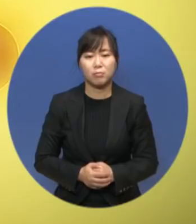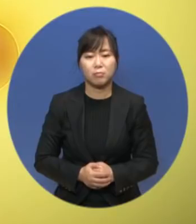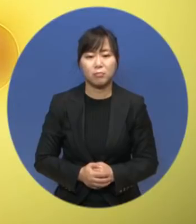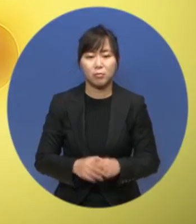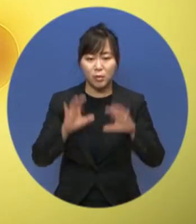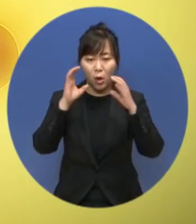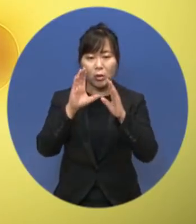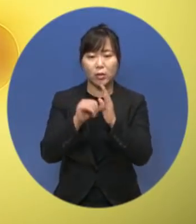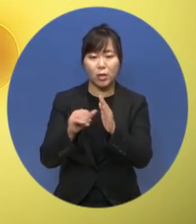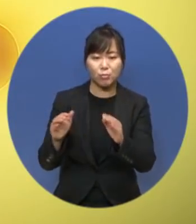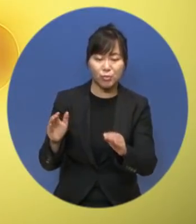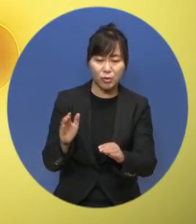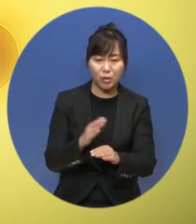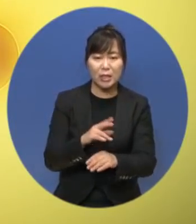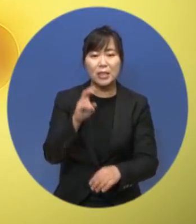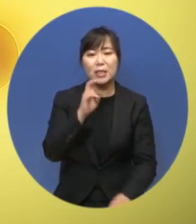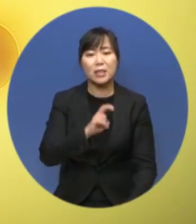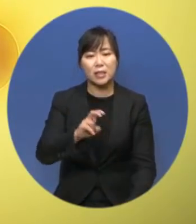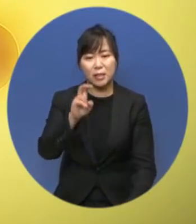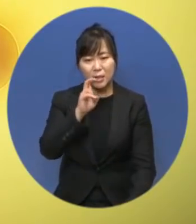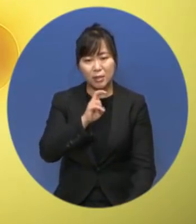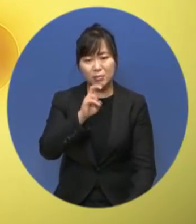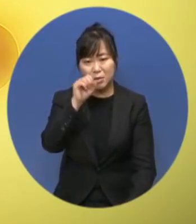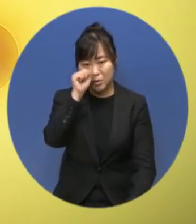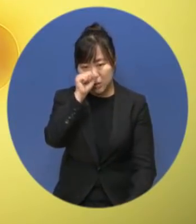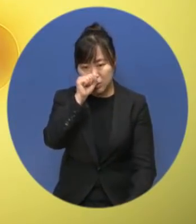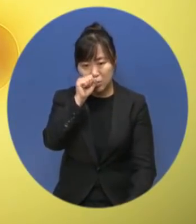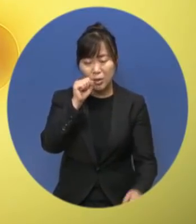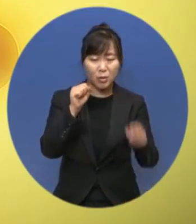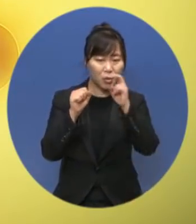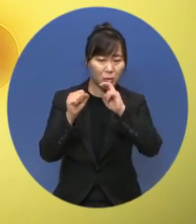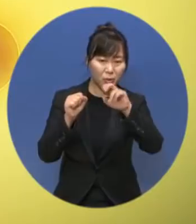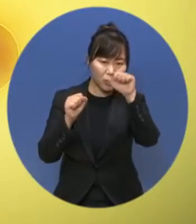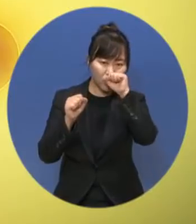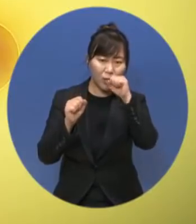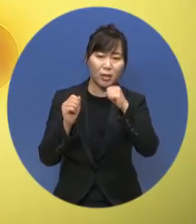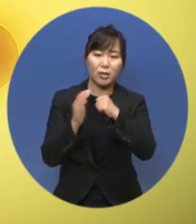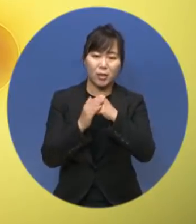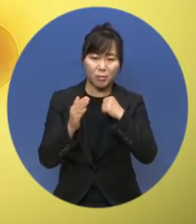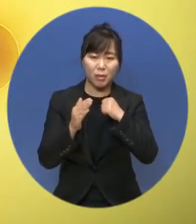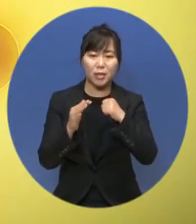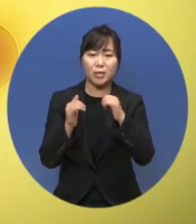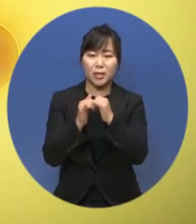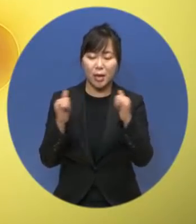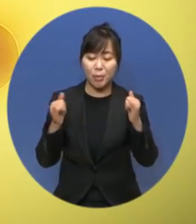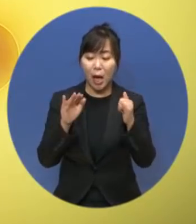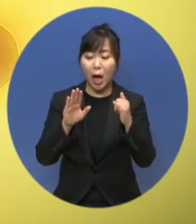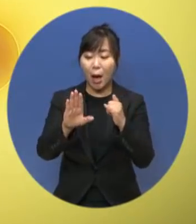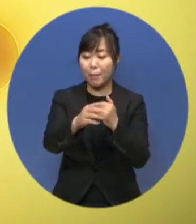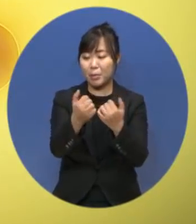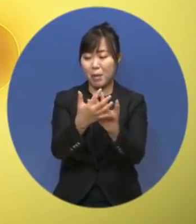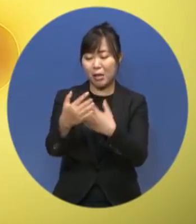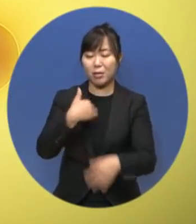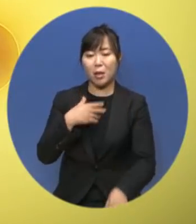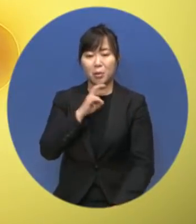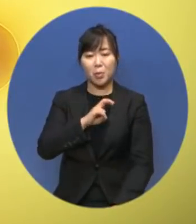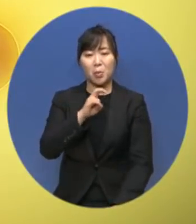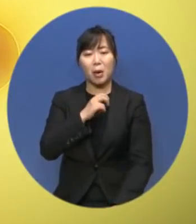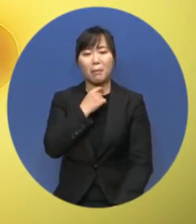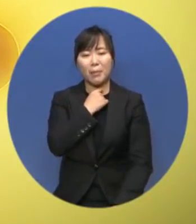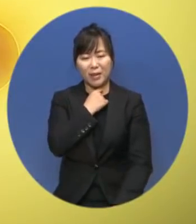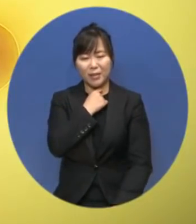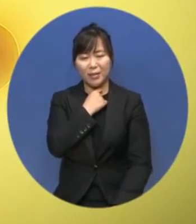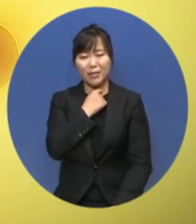어렸을 때부터 음악 좋아하고 노래 좋아하고 해서 사람들 앞에서 노래를 해보고 싶어서